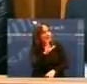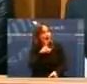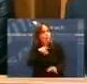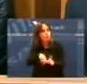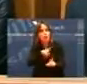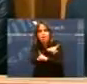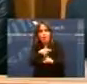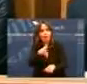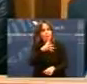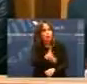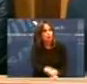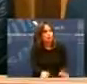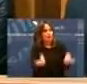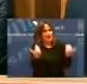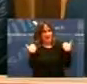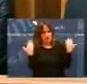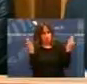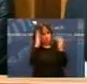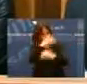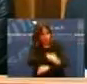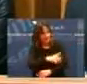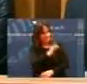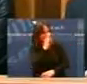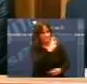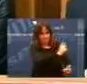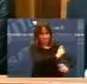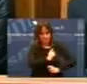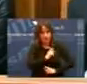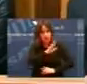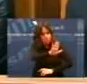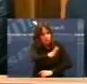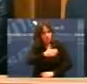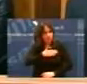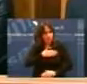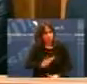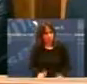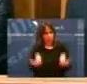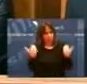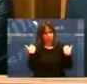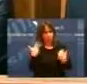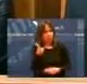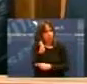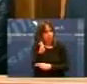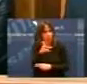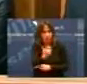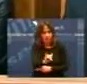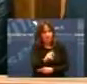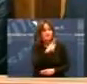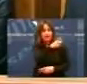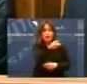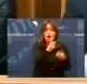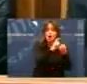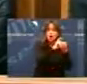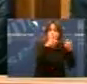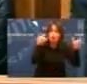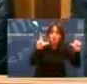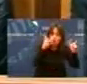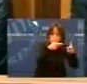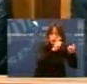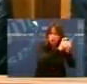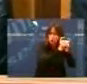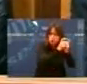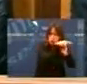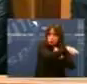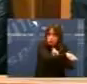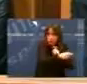les competències en matèria de transporte, però és una competència pròpia. Y hasta el Consell Consultiu en tema de protesta reglamentària, en tema